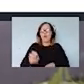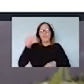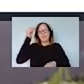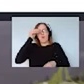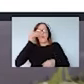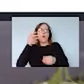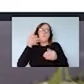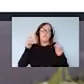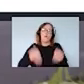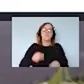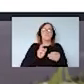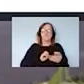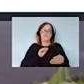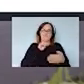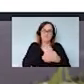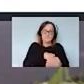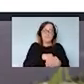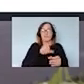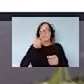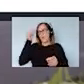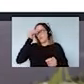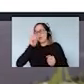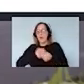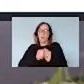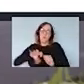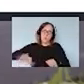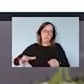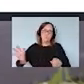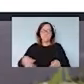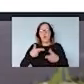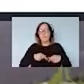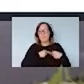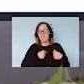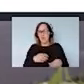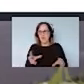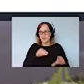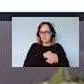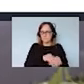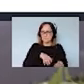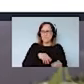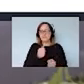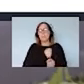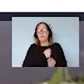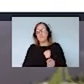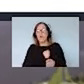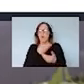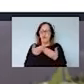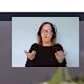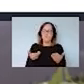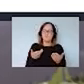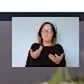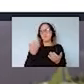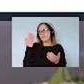naukowe, które możemy się wkręcić albo z uczniami, albo z grupą naszych wolontariuszy, czy osób, które przychodzą do biblioteki, jeżeli mamy